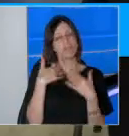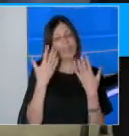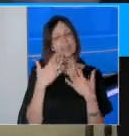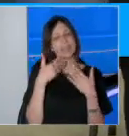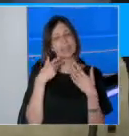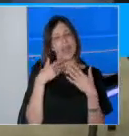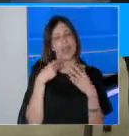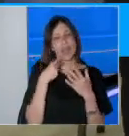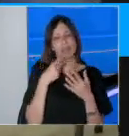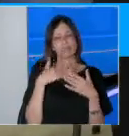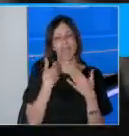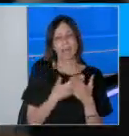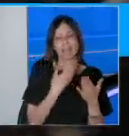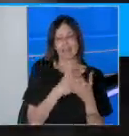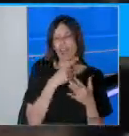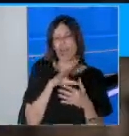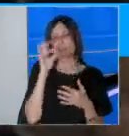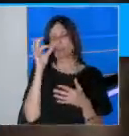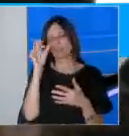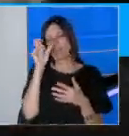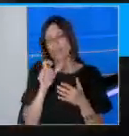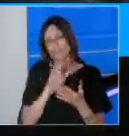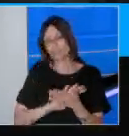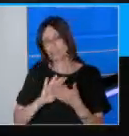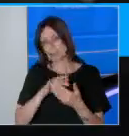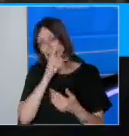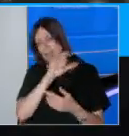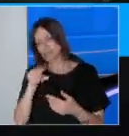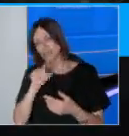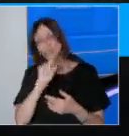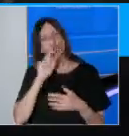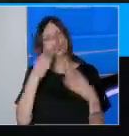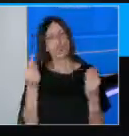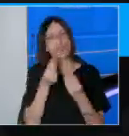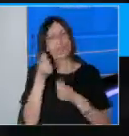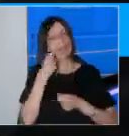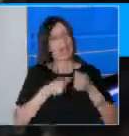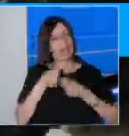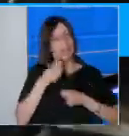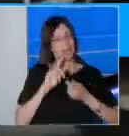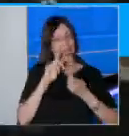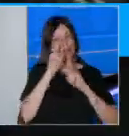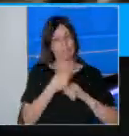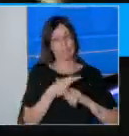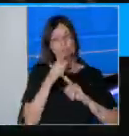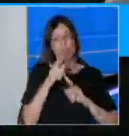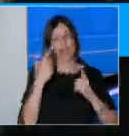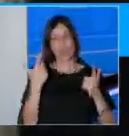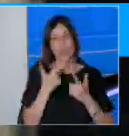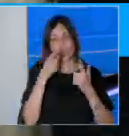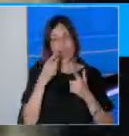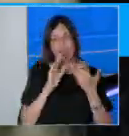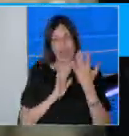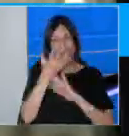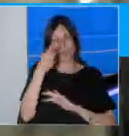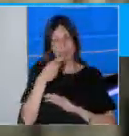המלצות ולא למצוא את השוטר בשינגים ולהאשים אותו, אלא כי יש פה גופים כלכליים שהפכו את האירוע בלאג